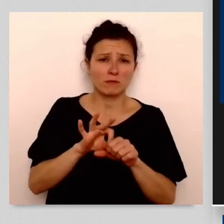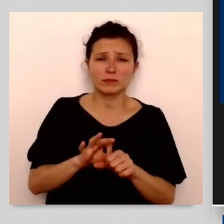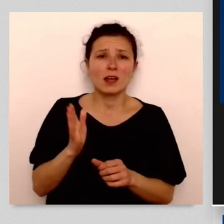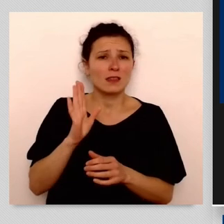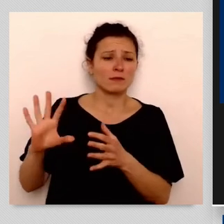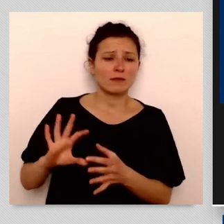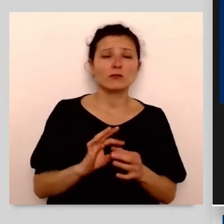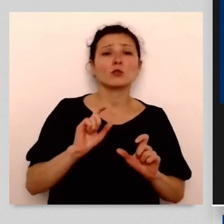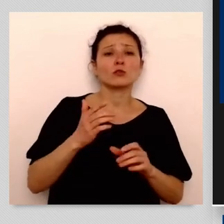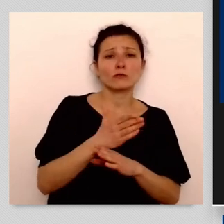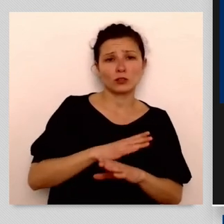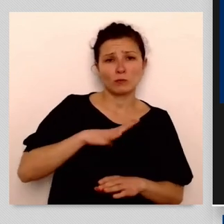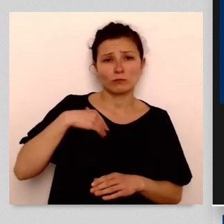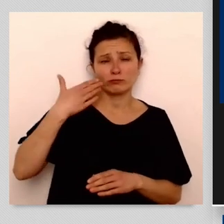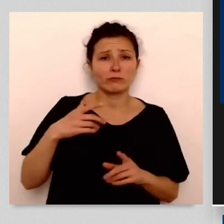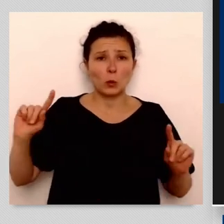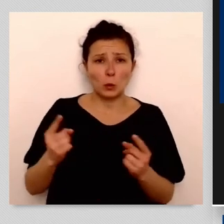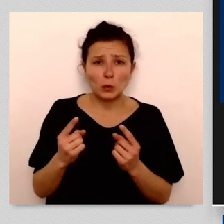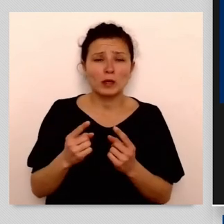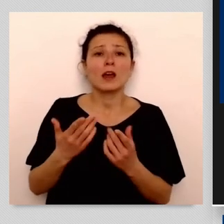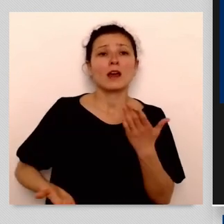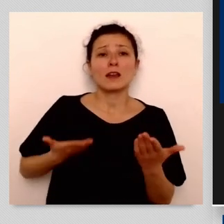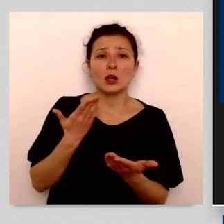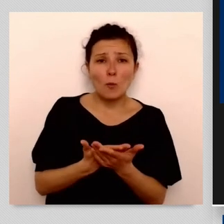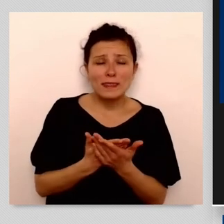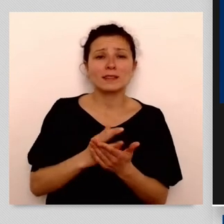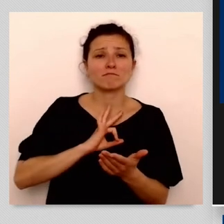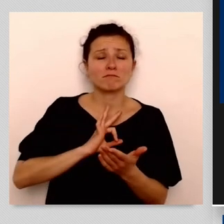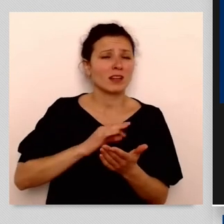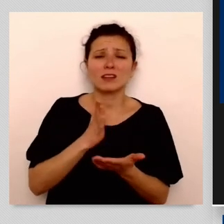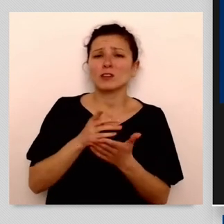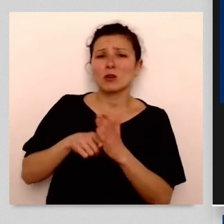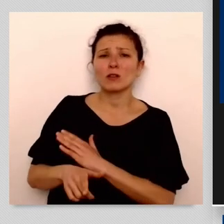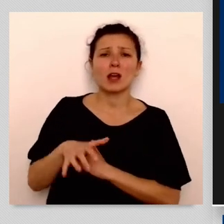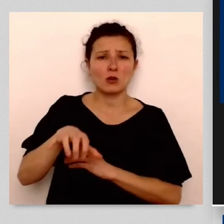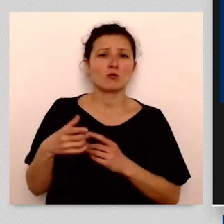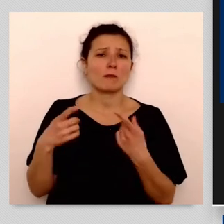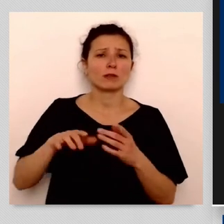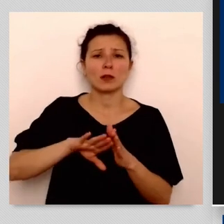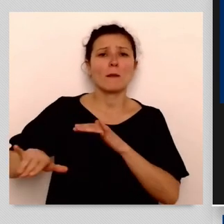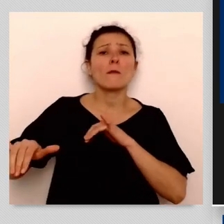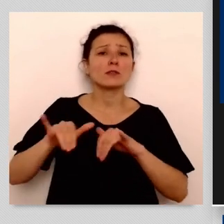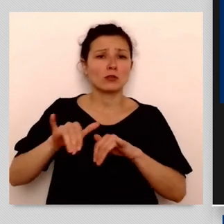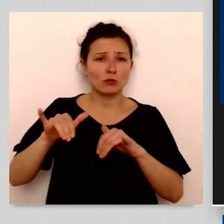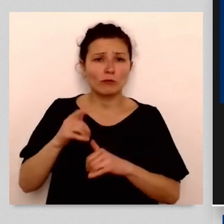poprzedników, to jest tak krótko 3 rekomendacje, może nawet nie tylko dla organizacji społecznych, organizacji pozarządowych, ale